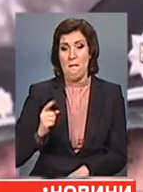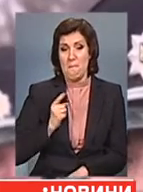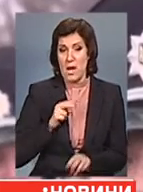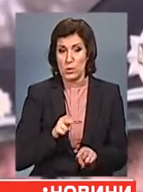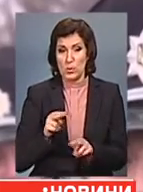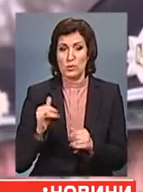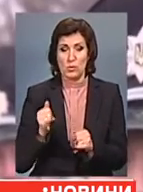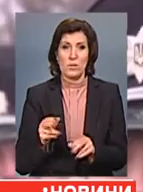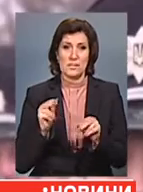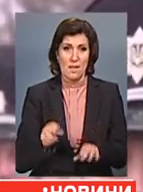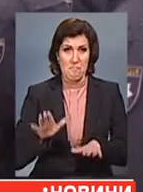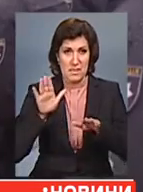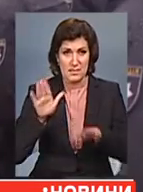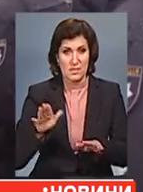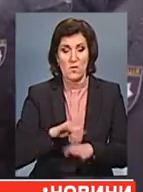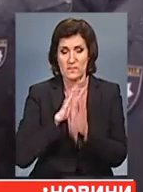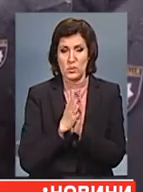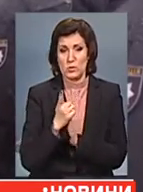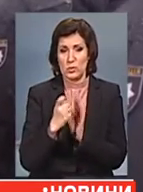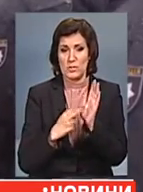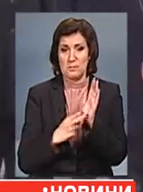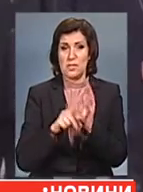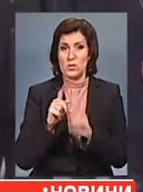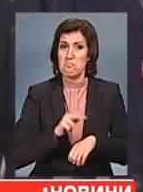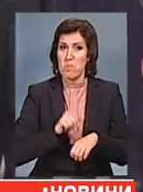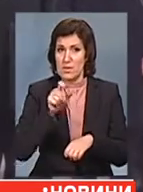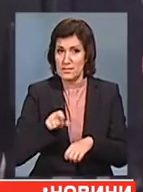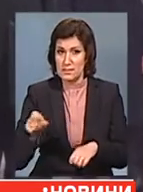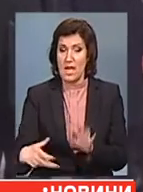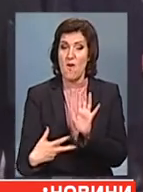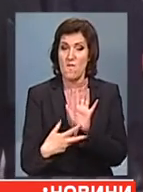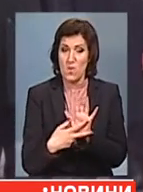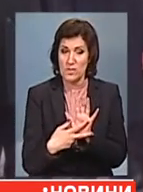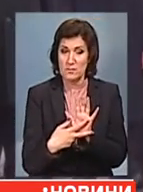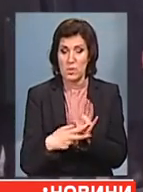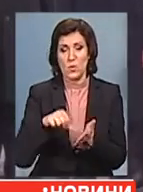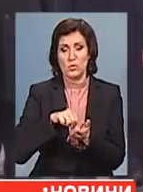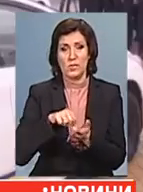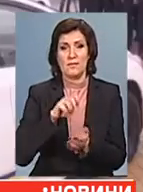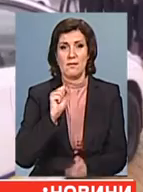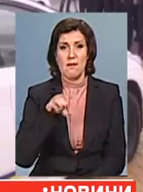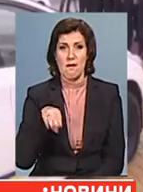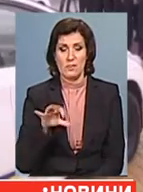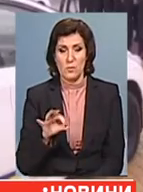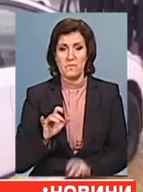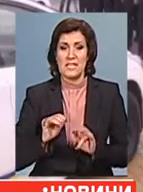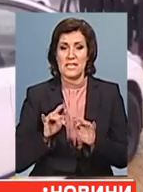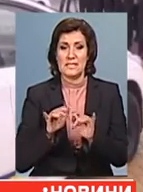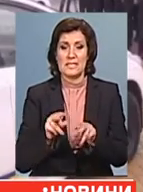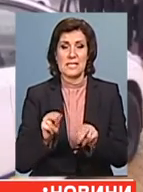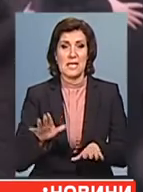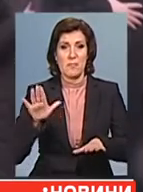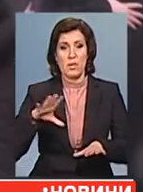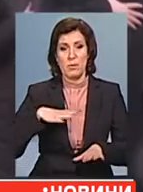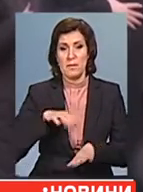сьогодні склали присягу. Всього 171 поліцейський, з них 8 учасники АТО. На церемонії складання